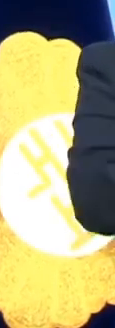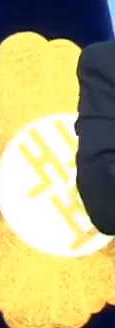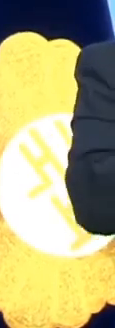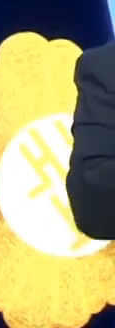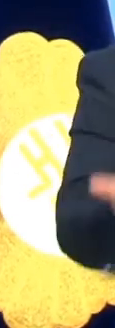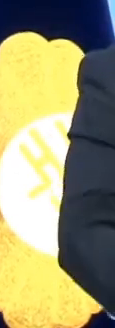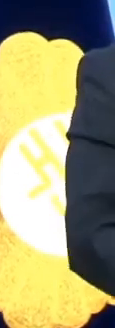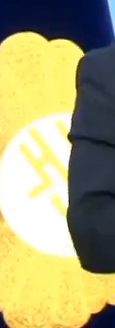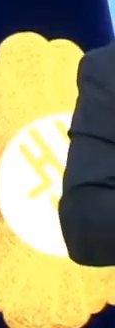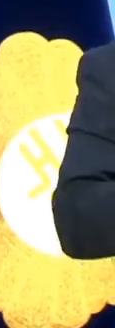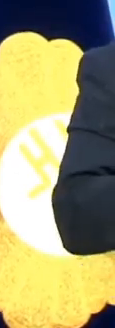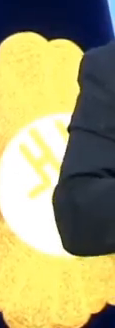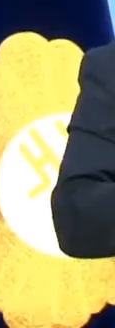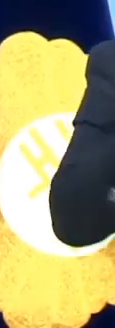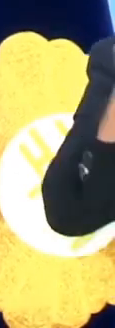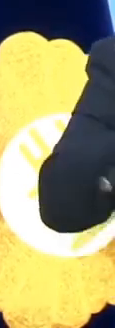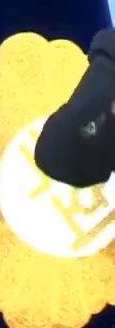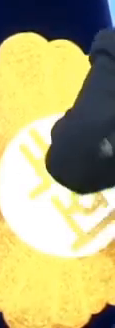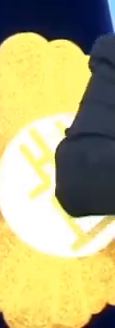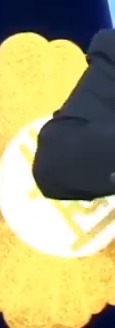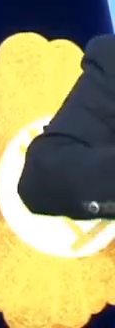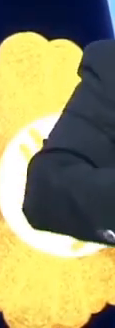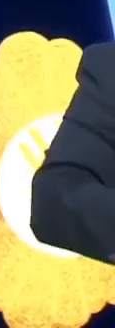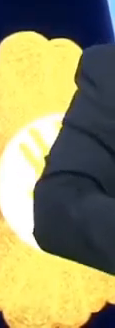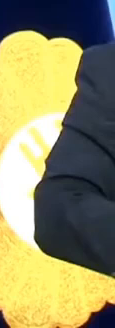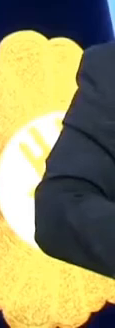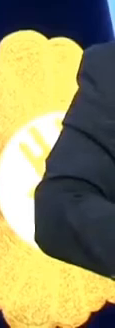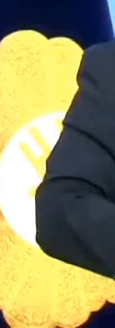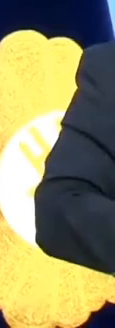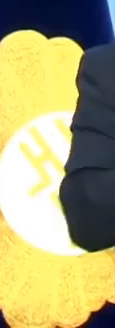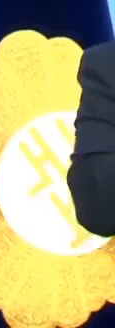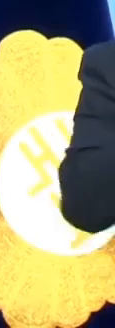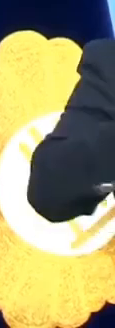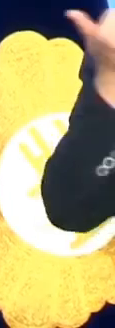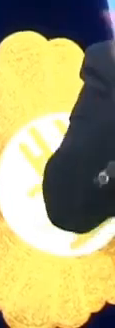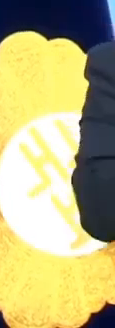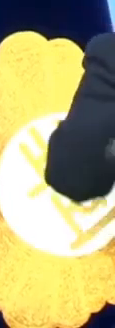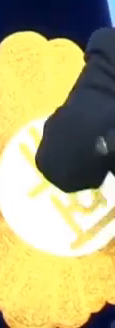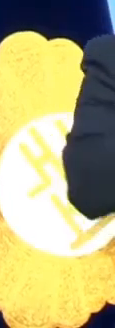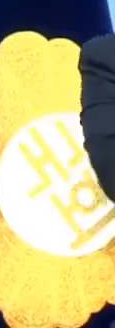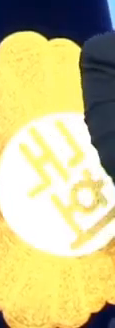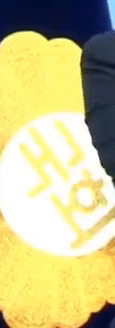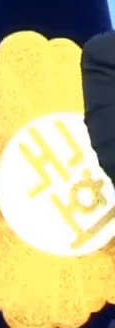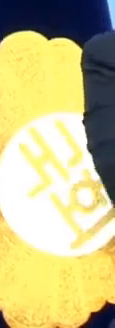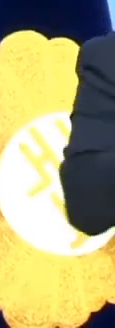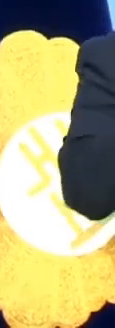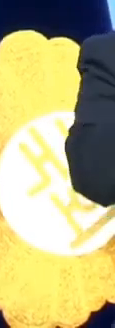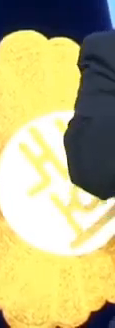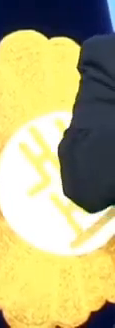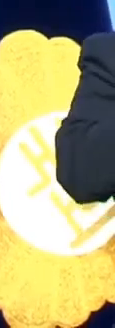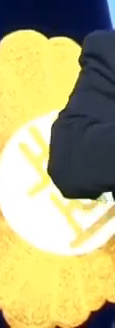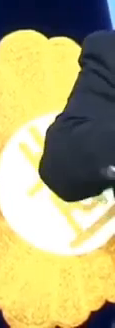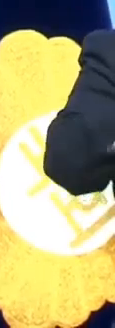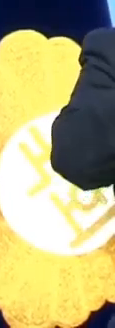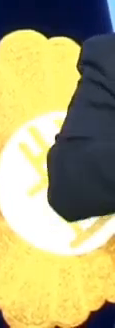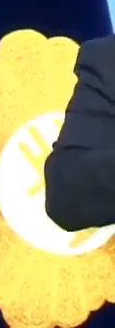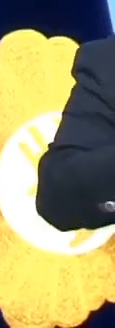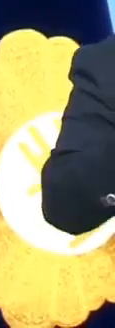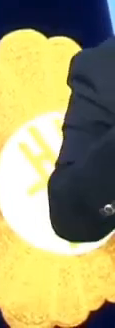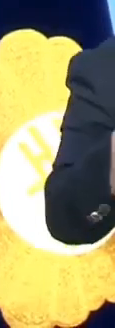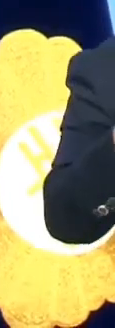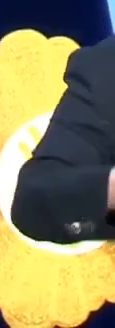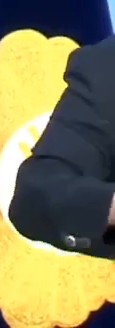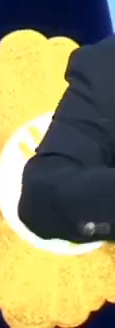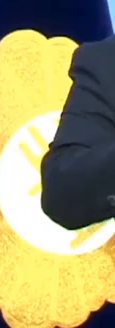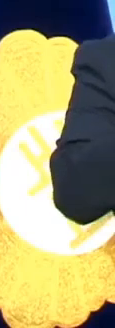인데요 이용한 2에 가까운 하루 총 균 175명 이 국회 도서관 이용 예약을 하고 있습니다 참고로 오는 8월 17일